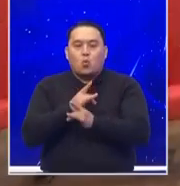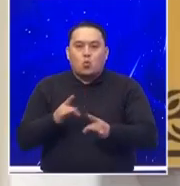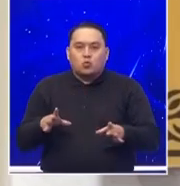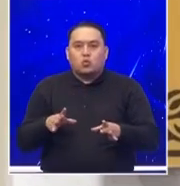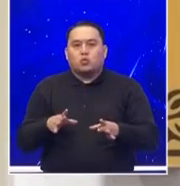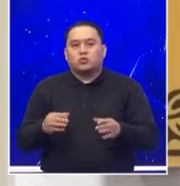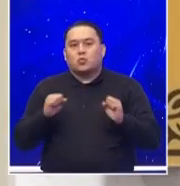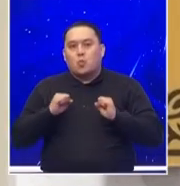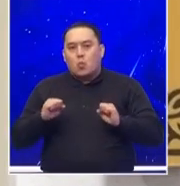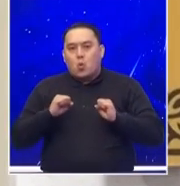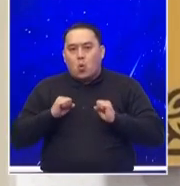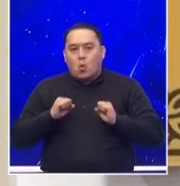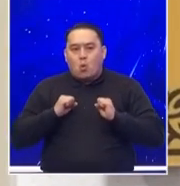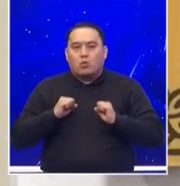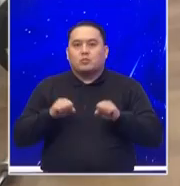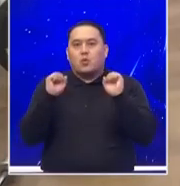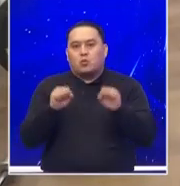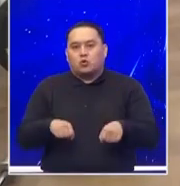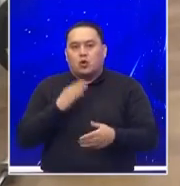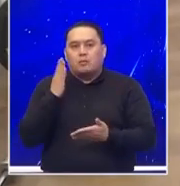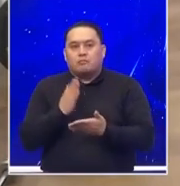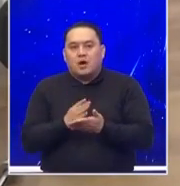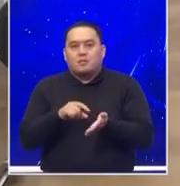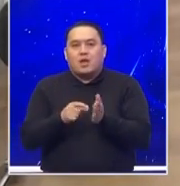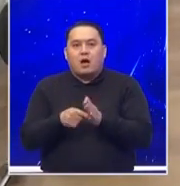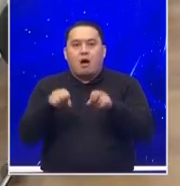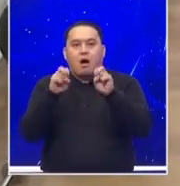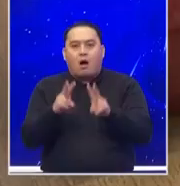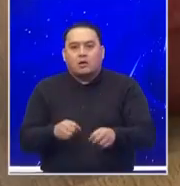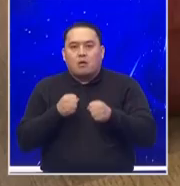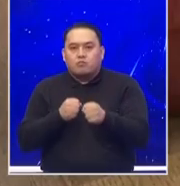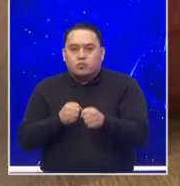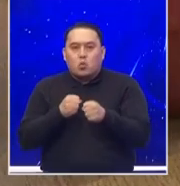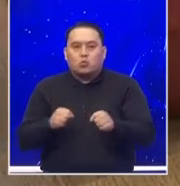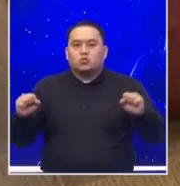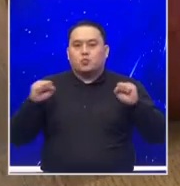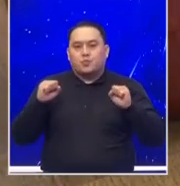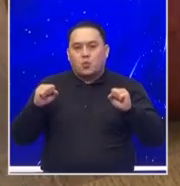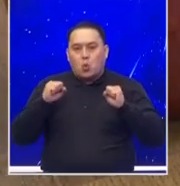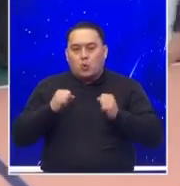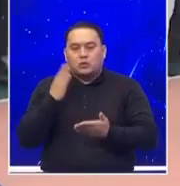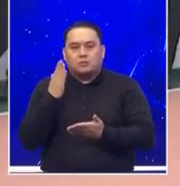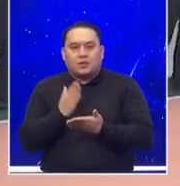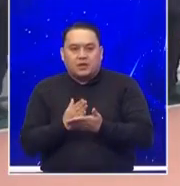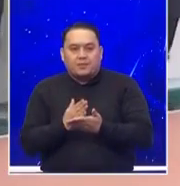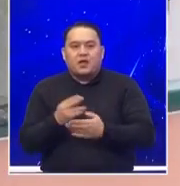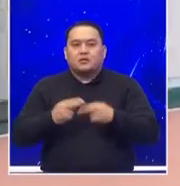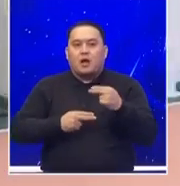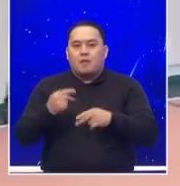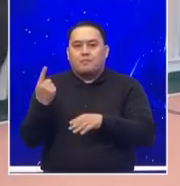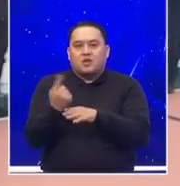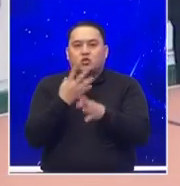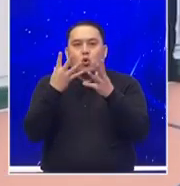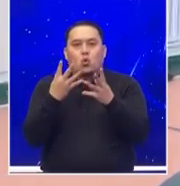бөлек мұнда спортты серік етуге де мүмкіндік бар. Мекемеде арнайы бокс залы мен спорт залы қатар салыныпты. Алғашқы күннен